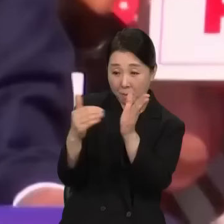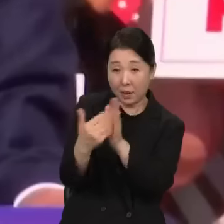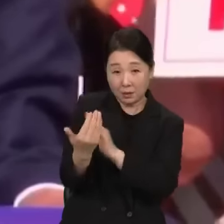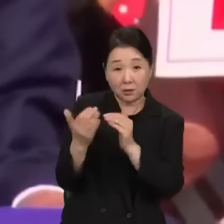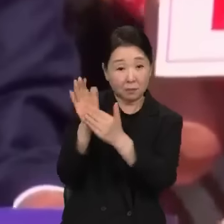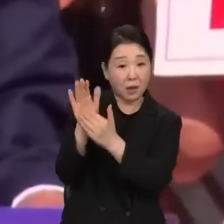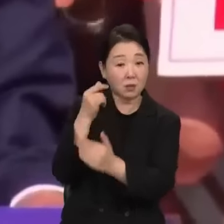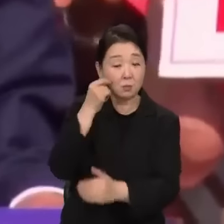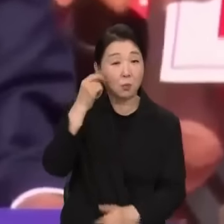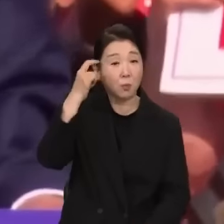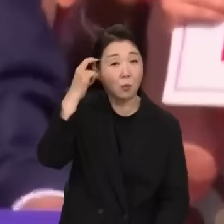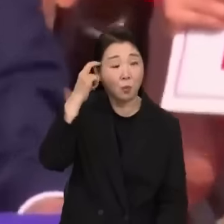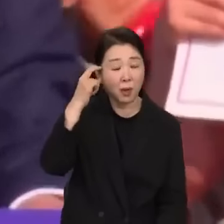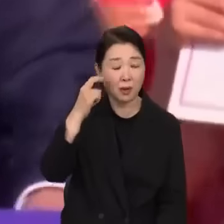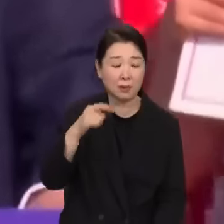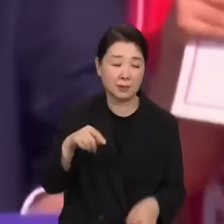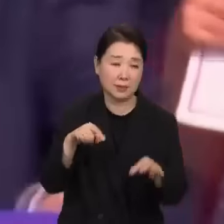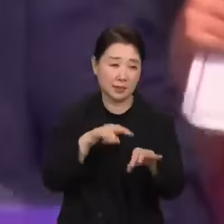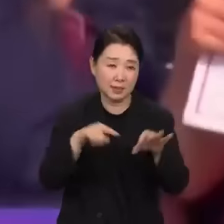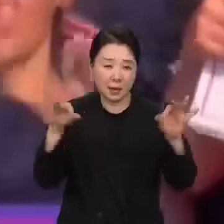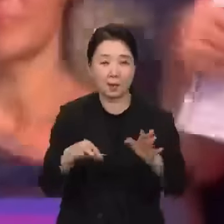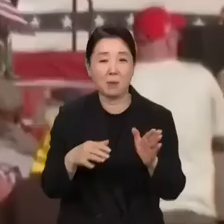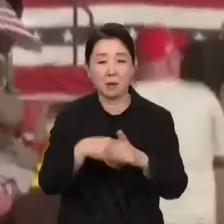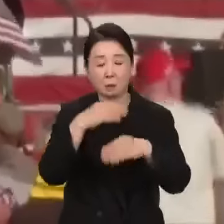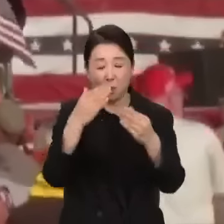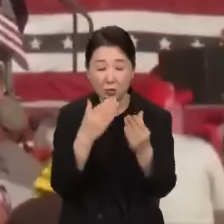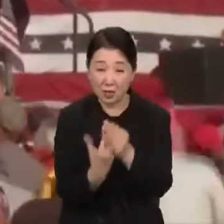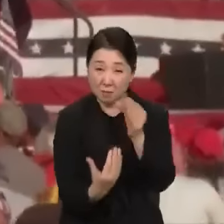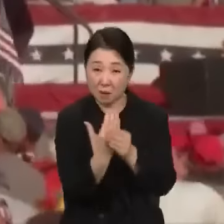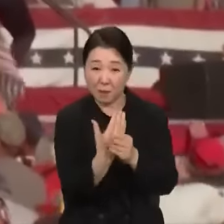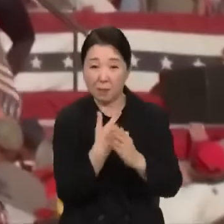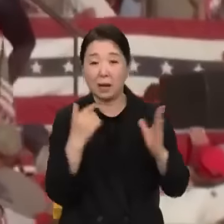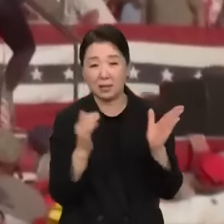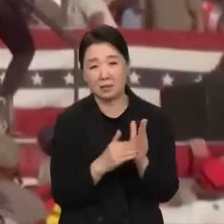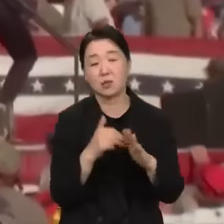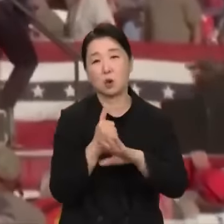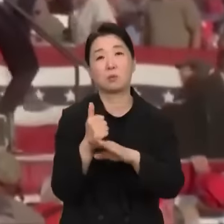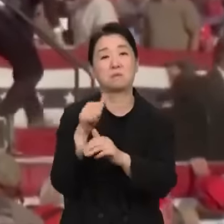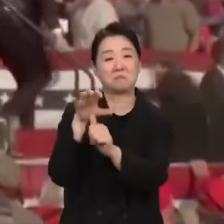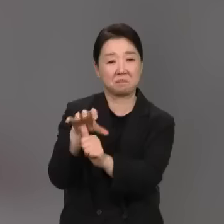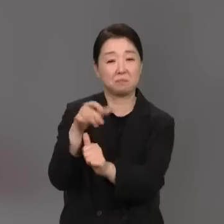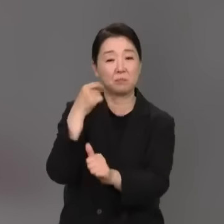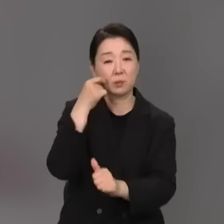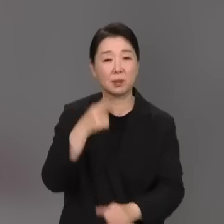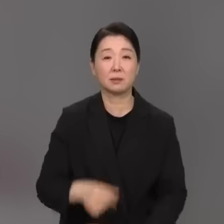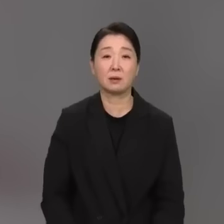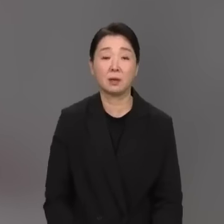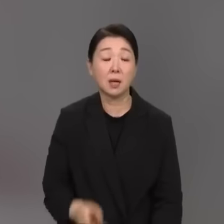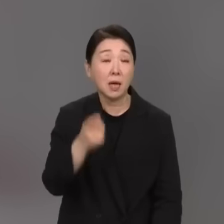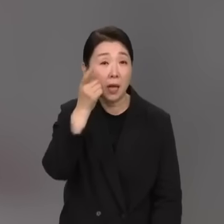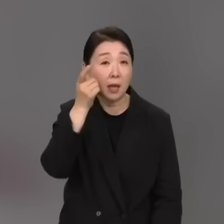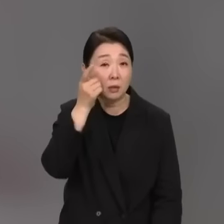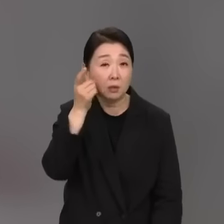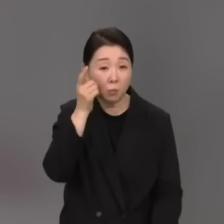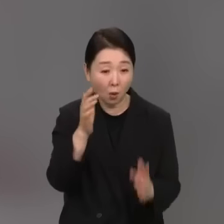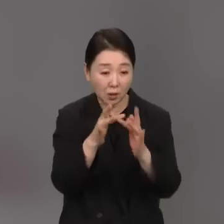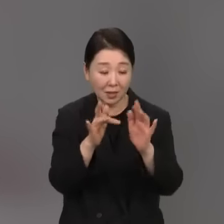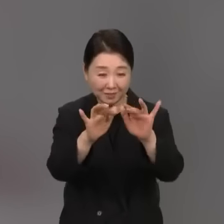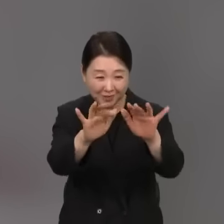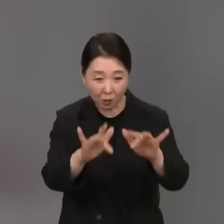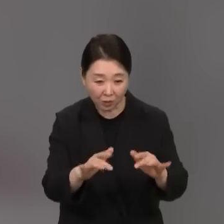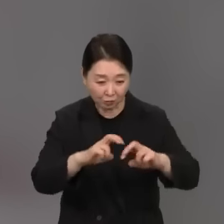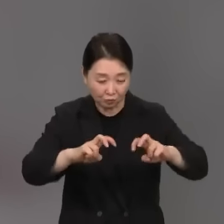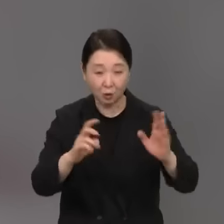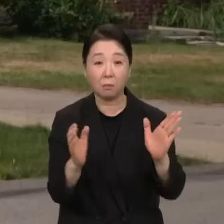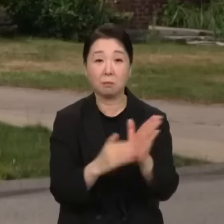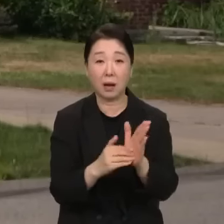막지 못한 건 매우 짧은 시간에 모든 일이 벌어졌기 때문이라고 말했습니다. 휴대폰과 온라인 검색 기록 분석에도